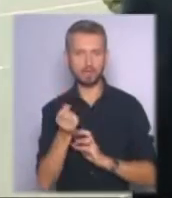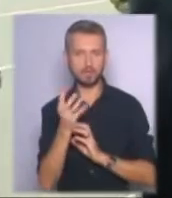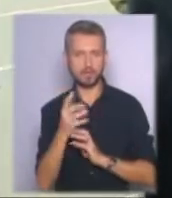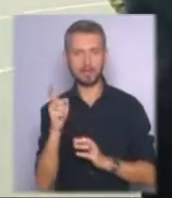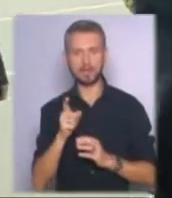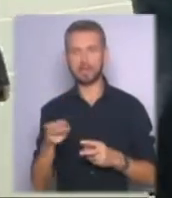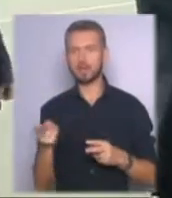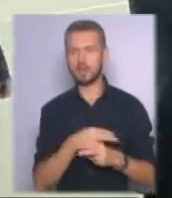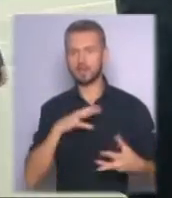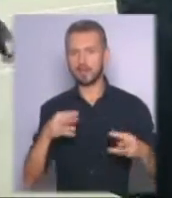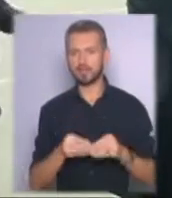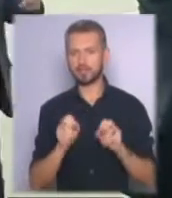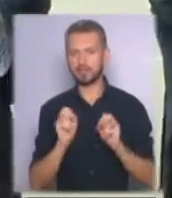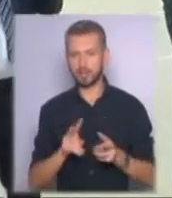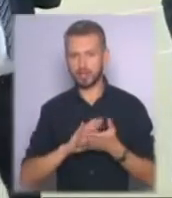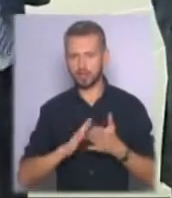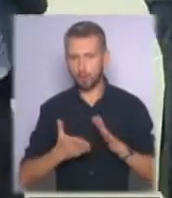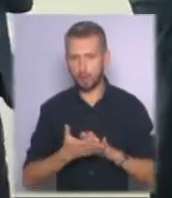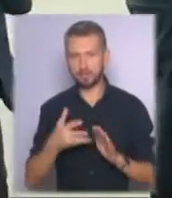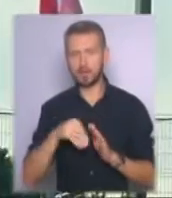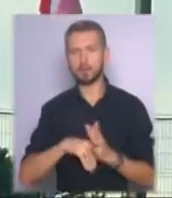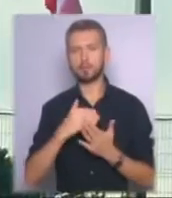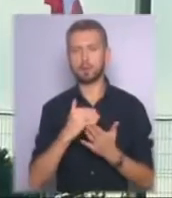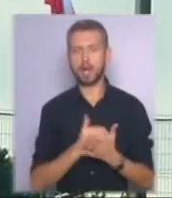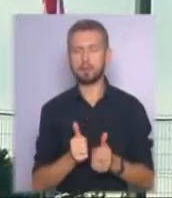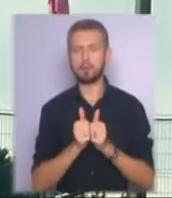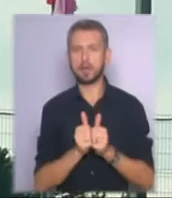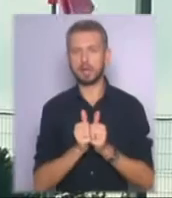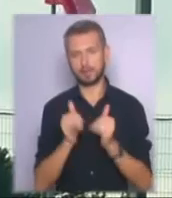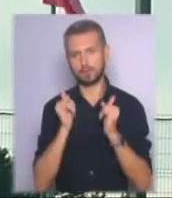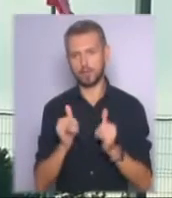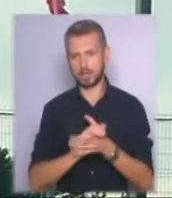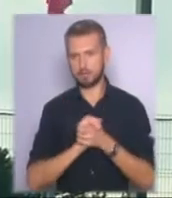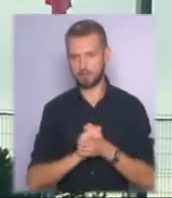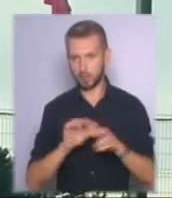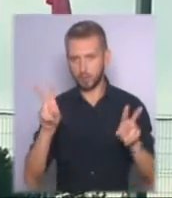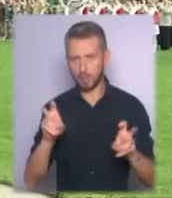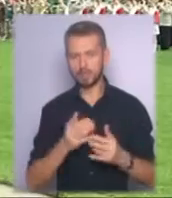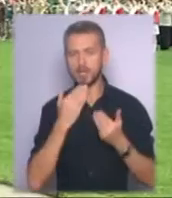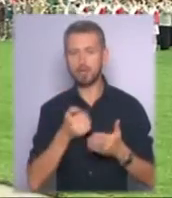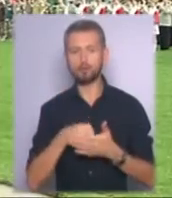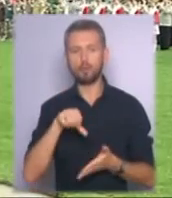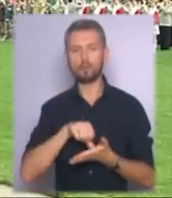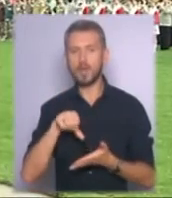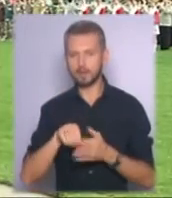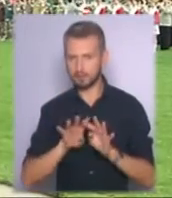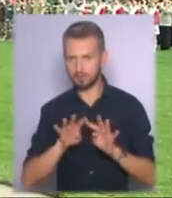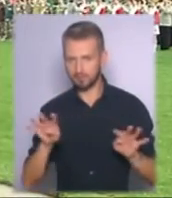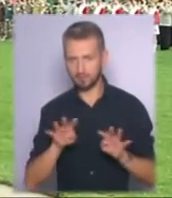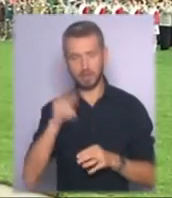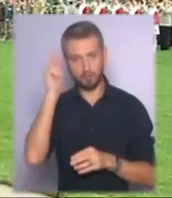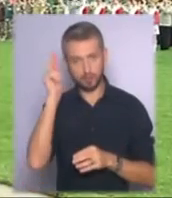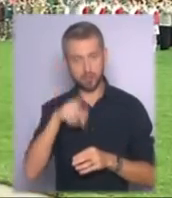ліквідації наслідків надзвичайних ситуацій в рамках програми «Партнерство заради миру». Звертаючись до учасників навчань, президент назвав цей